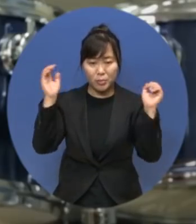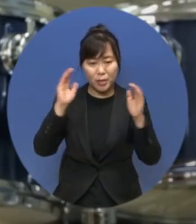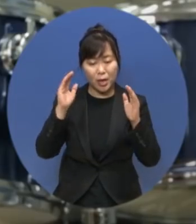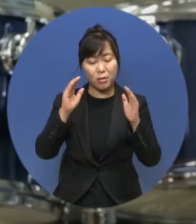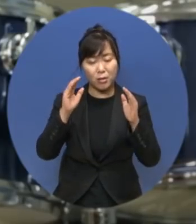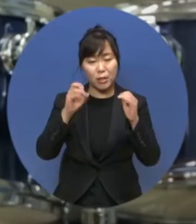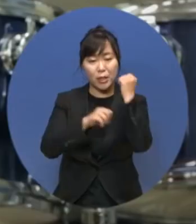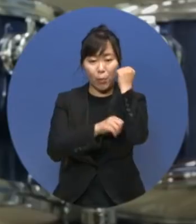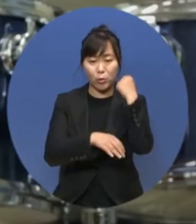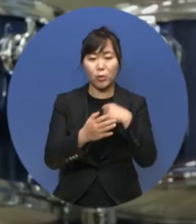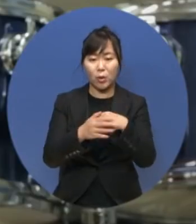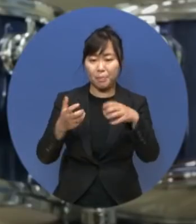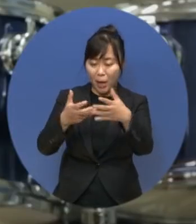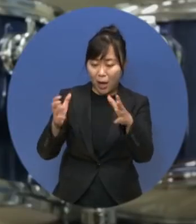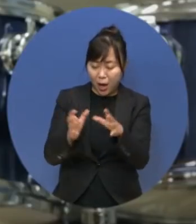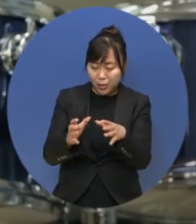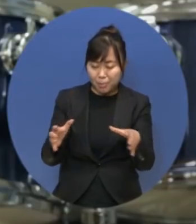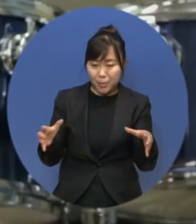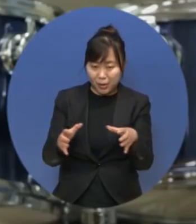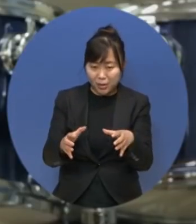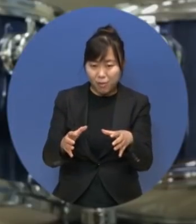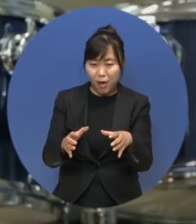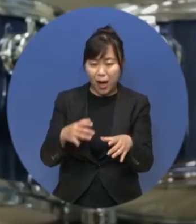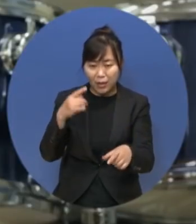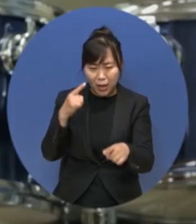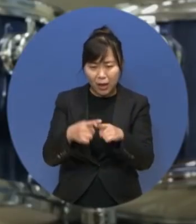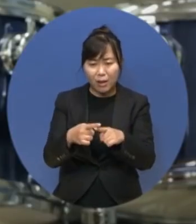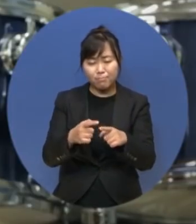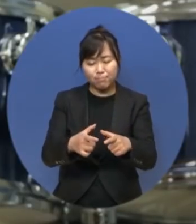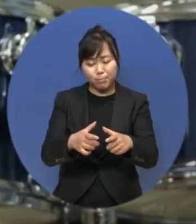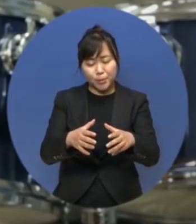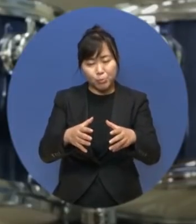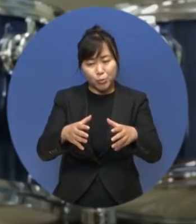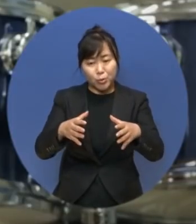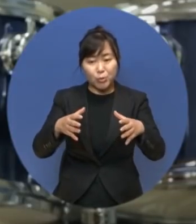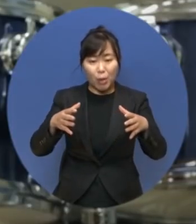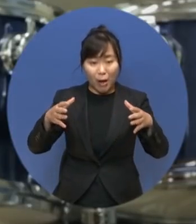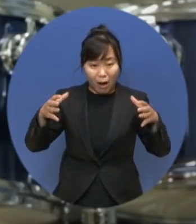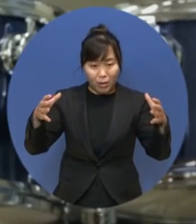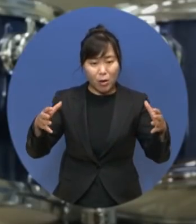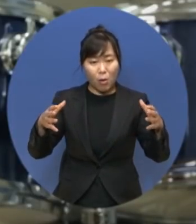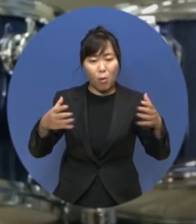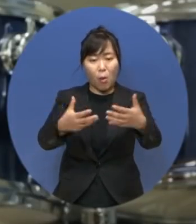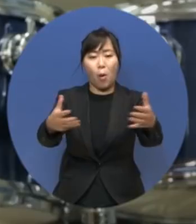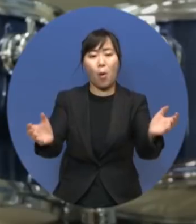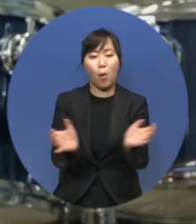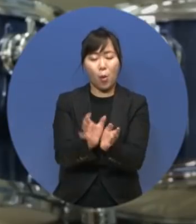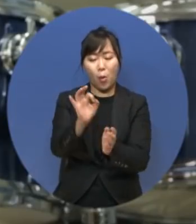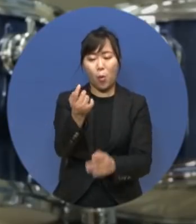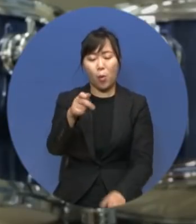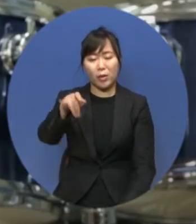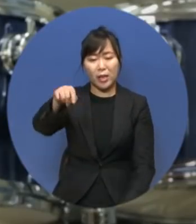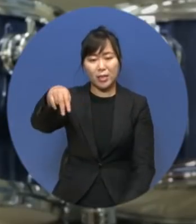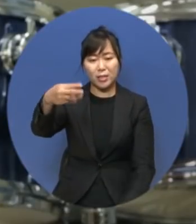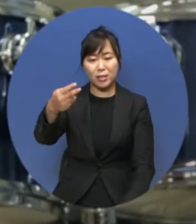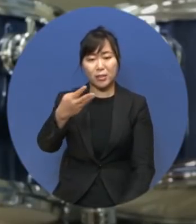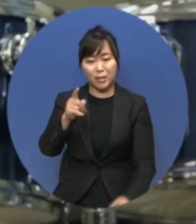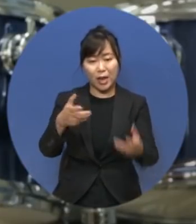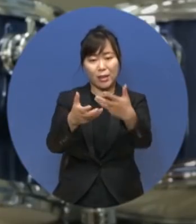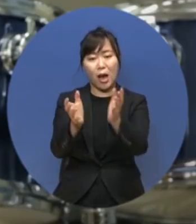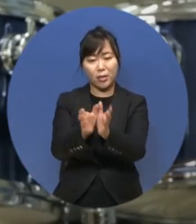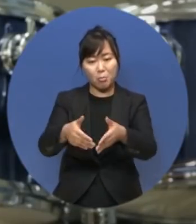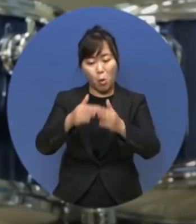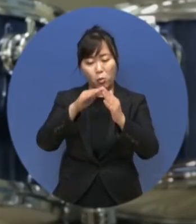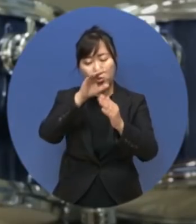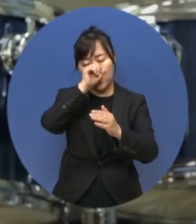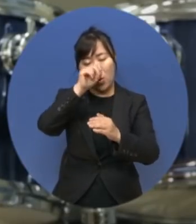우선 앙상블을 꾸려서 하다가 점점 이제 단원들을 늘려서 오케스트라단을 만드는 것도 좋은 방법일 것